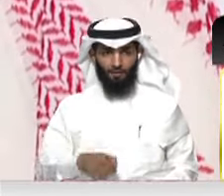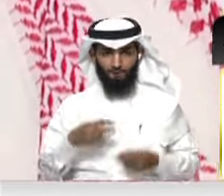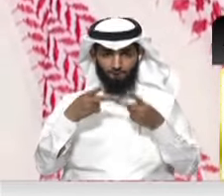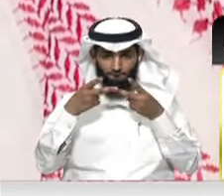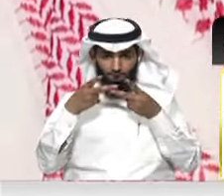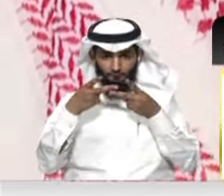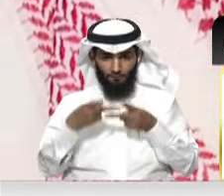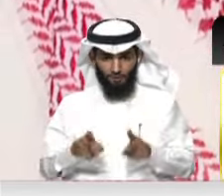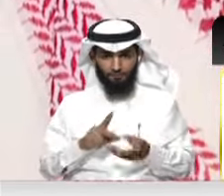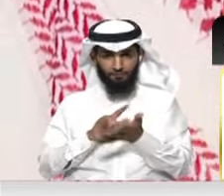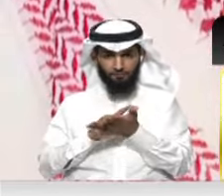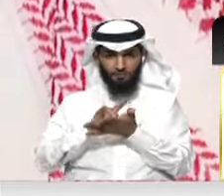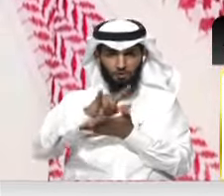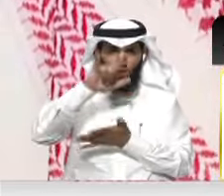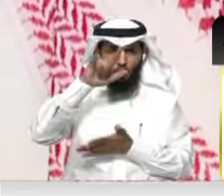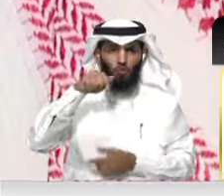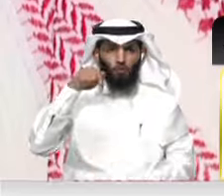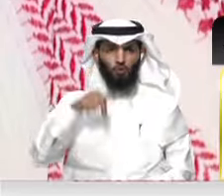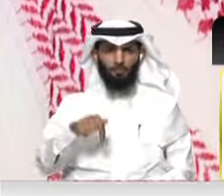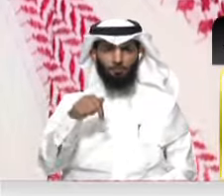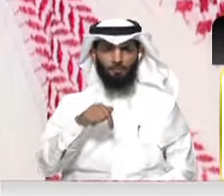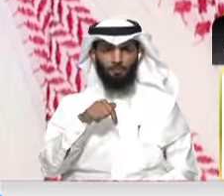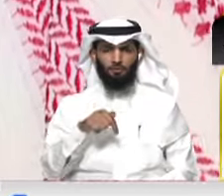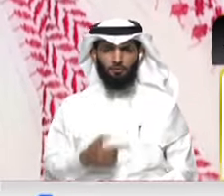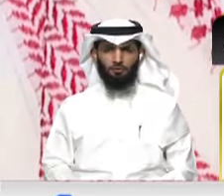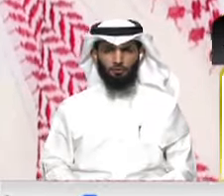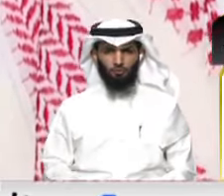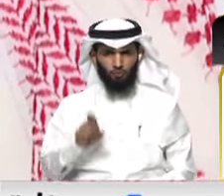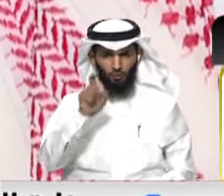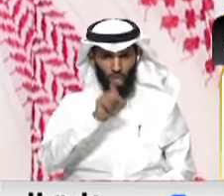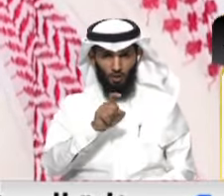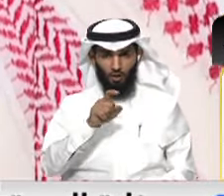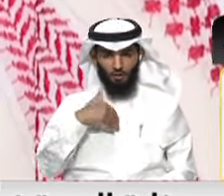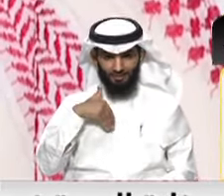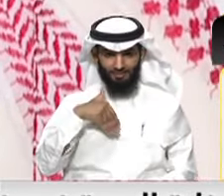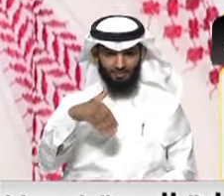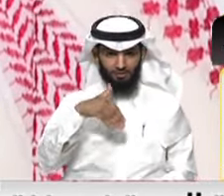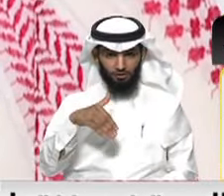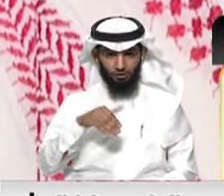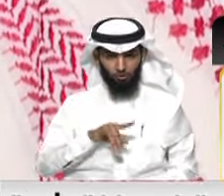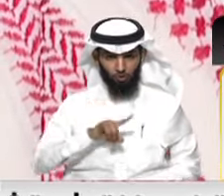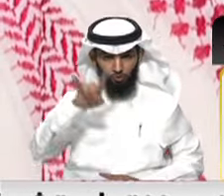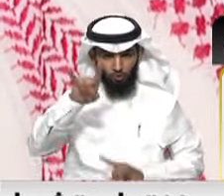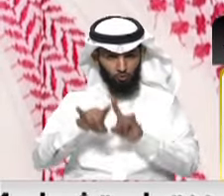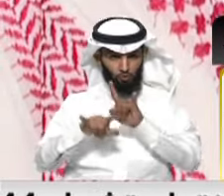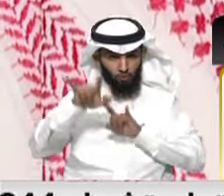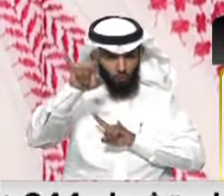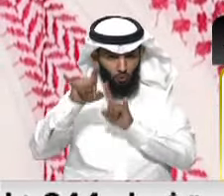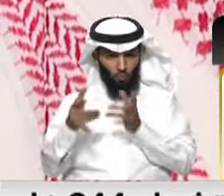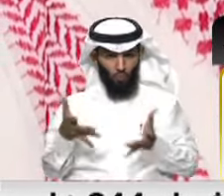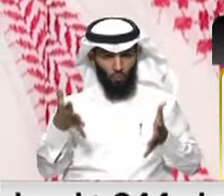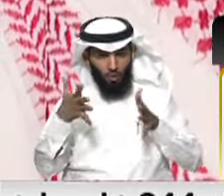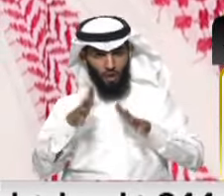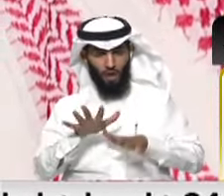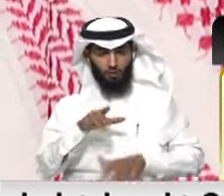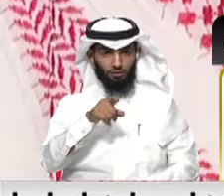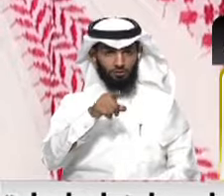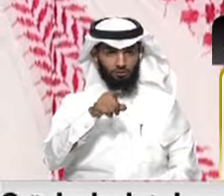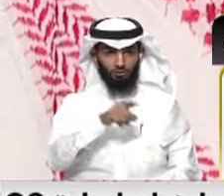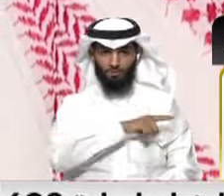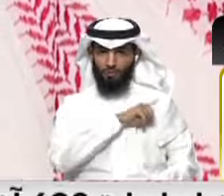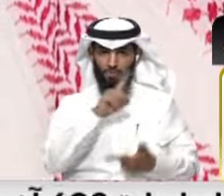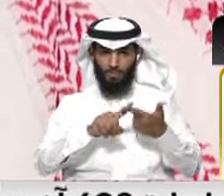اللي هي أكثر من رحلة أستاذ منصور، هل راح يكون في تزايد في الأيام المقبلة بإذن الله تعالى بالنسبة لرحلات الحج؟ وما هي